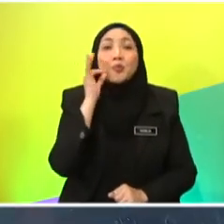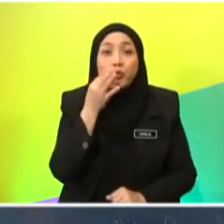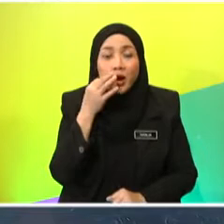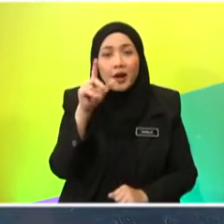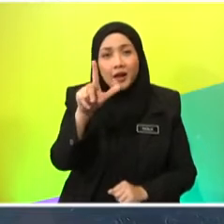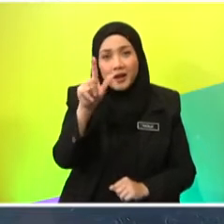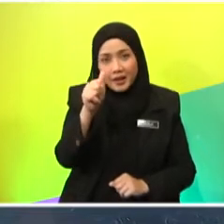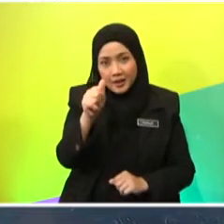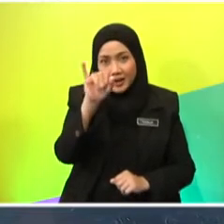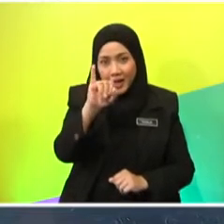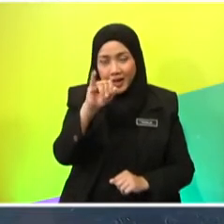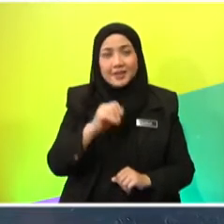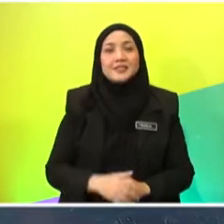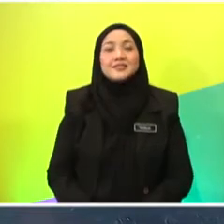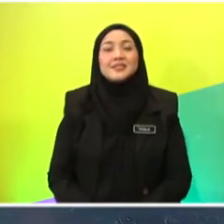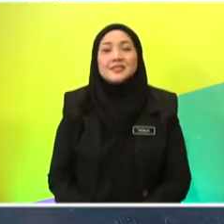juga yang pertama